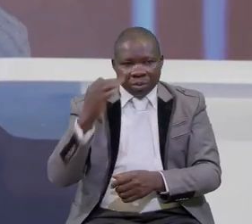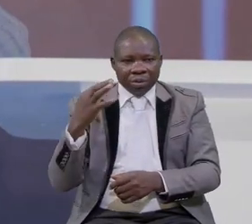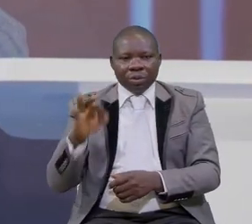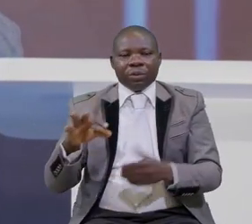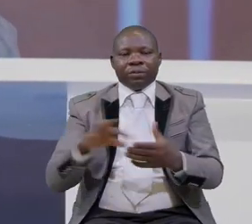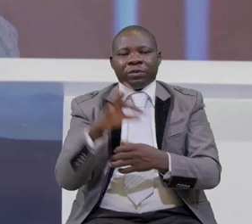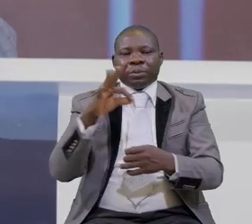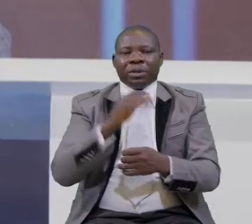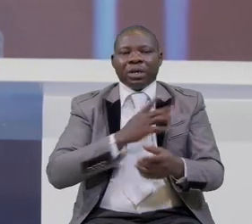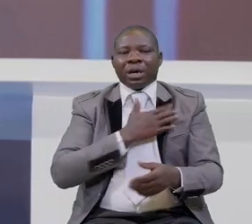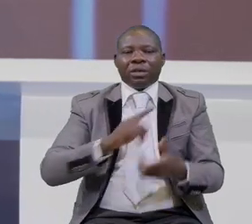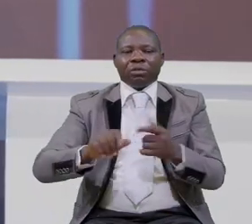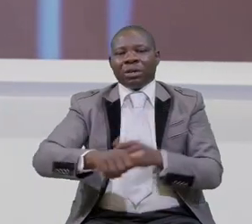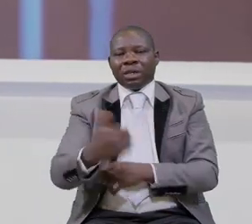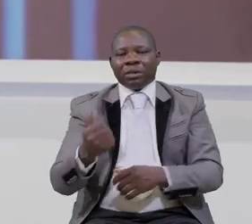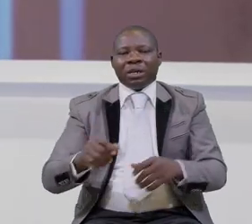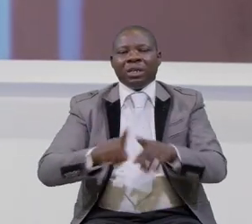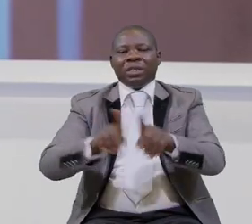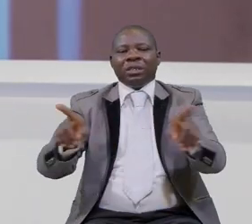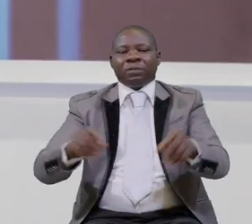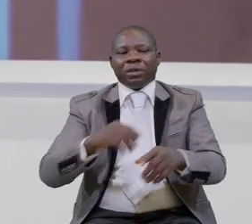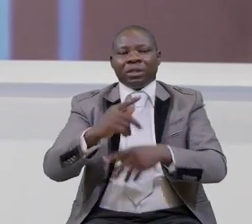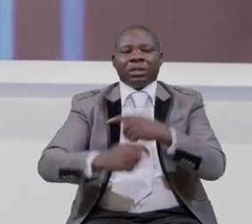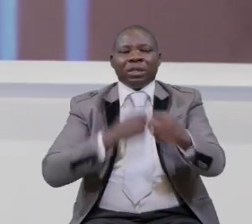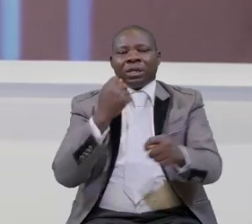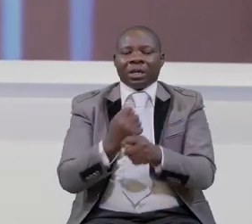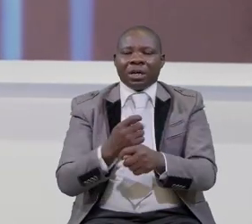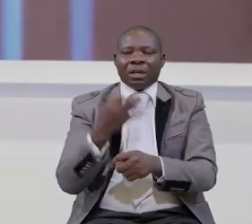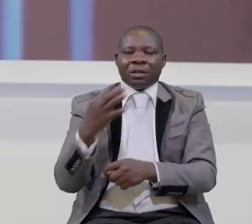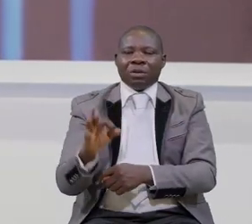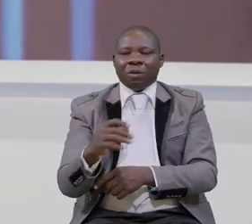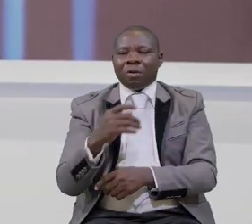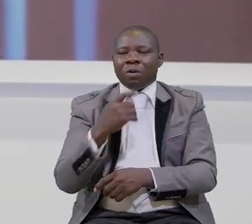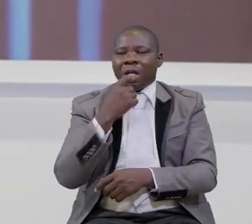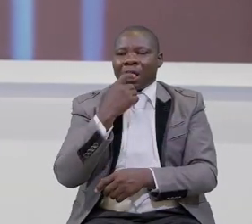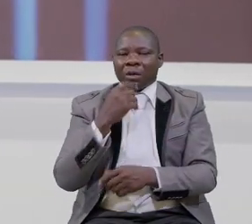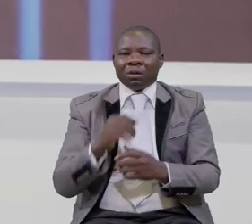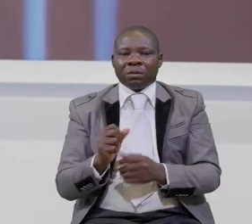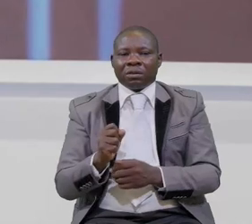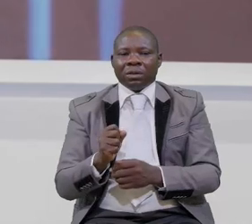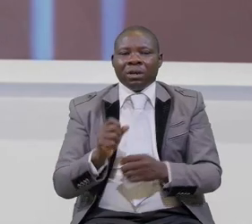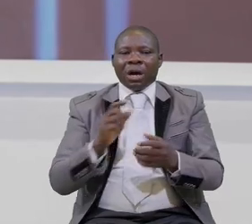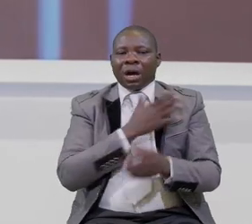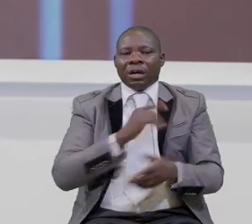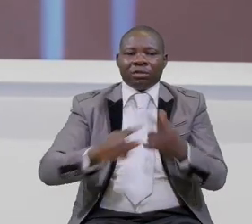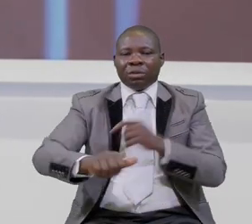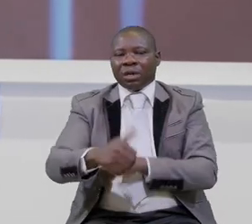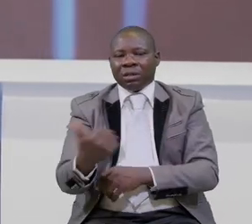esprits. À un autre, la diversité des langues. À un